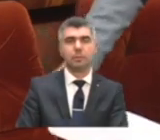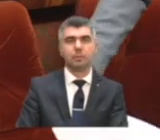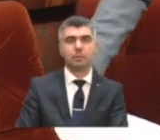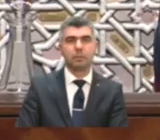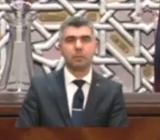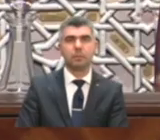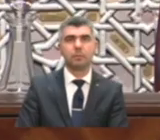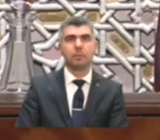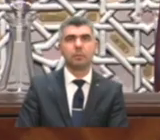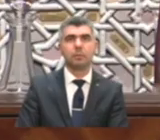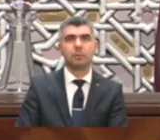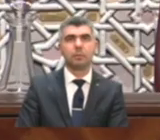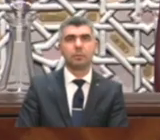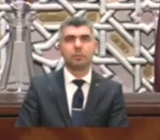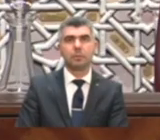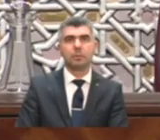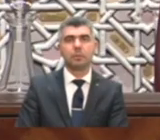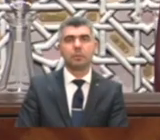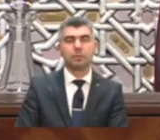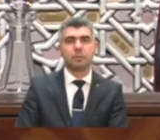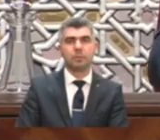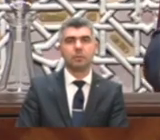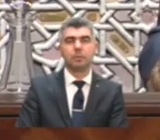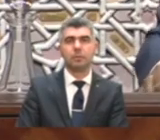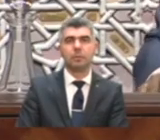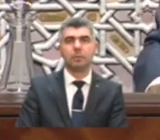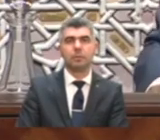خصو يدبر قبل يا استاذه، استاذ صعاب علينا دابا.